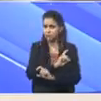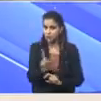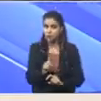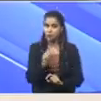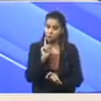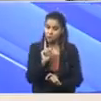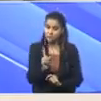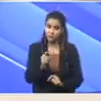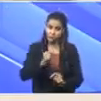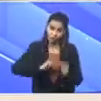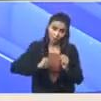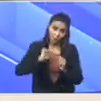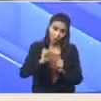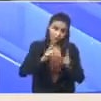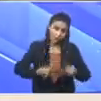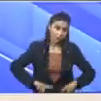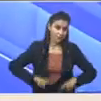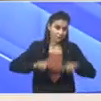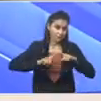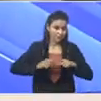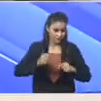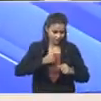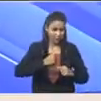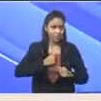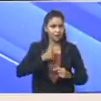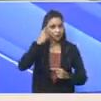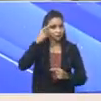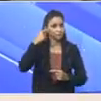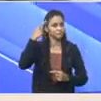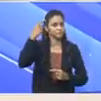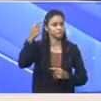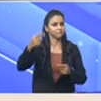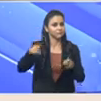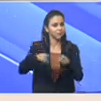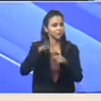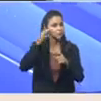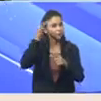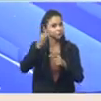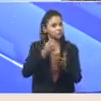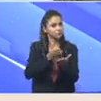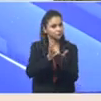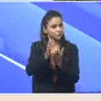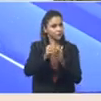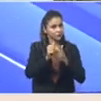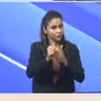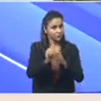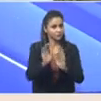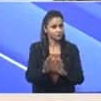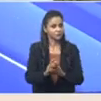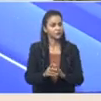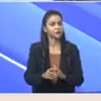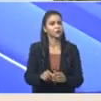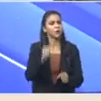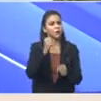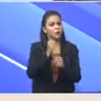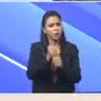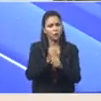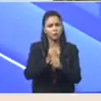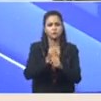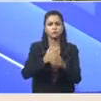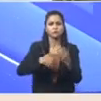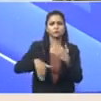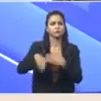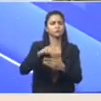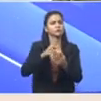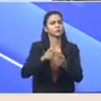उनका जीवन हमारे वर्तमान को भविष्य का रास्ता दिखाता है। साथियों, सरकार ने भले इन